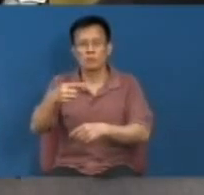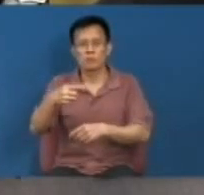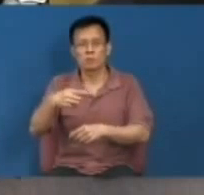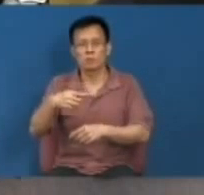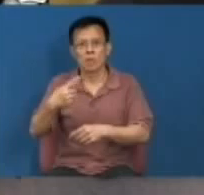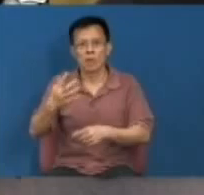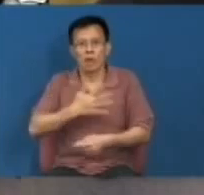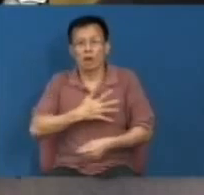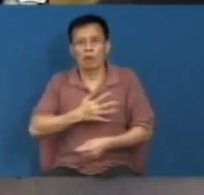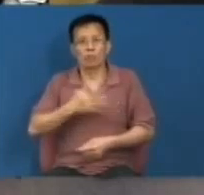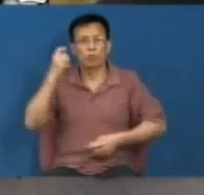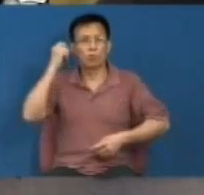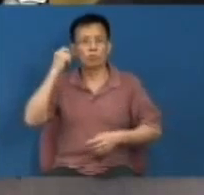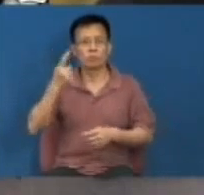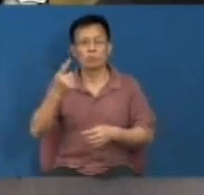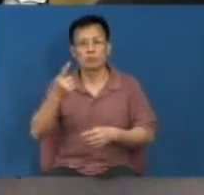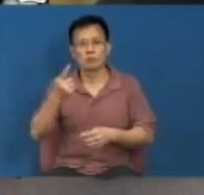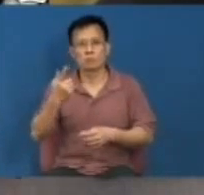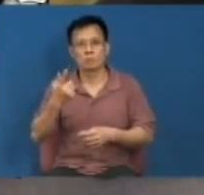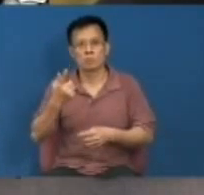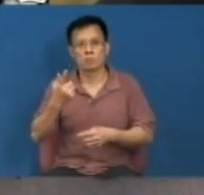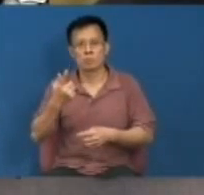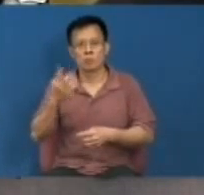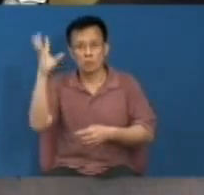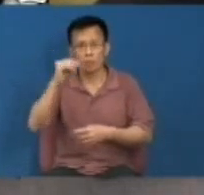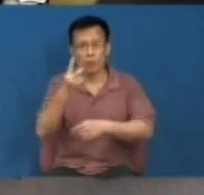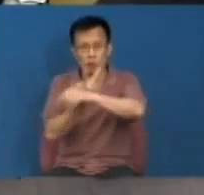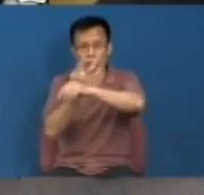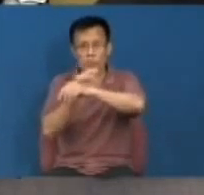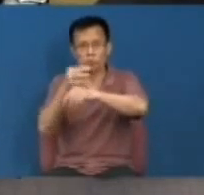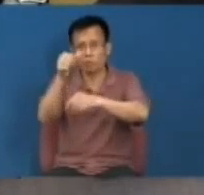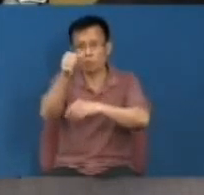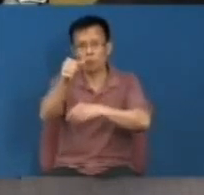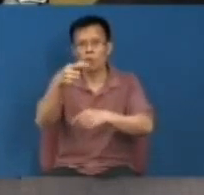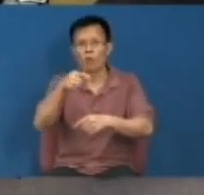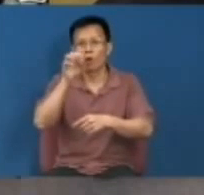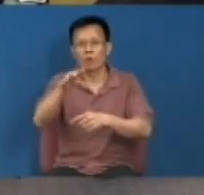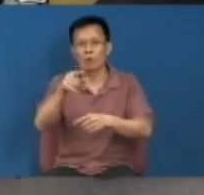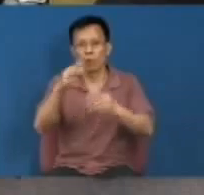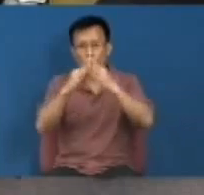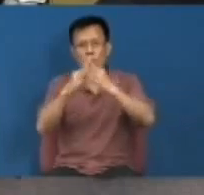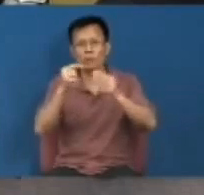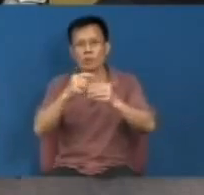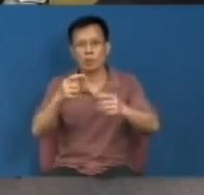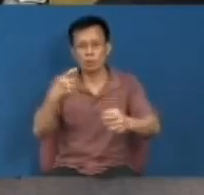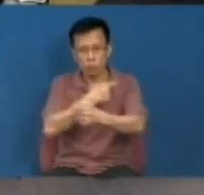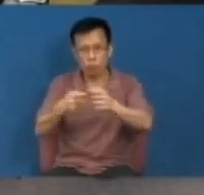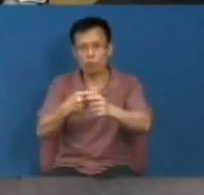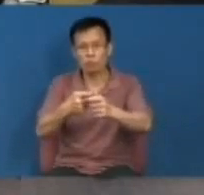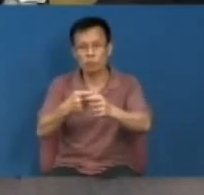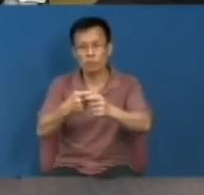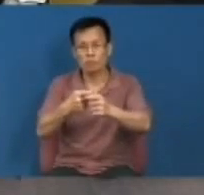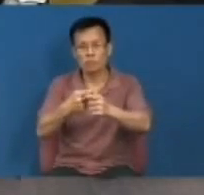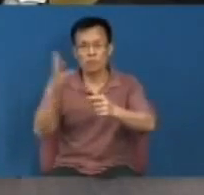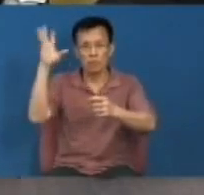嚇到我女就驚到死一死嚇，佢可以做到咁樣嘅，一時 即係佢報警就話你有人開到， 係啦， 咁就點解嚟查咯喎？ 係啦，夜